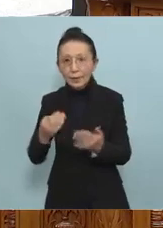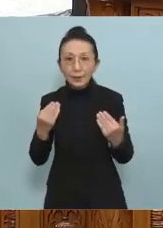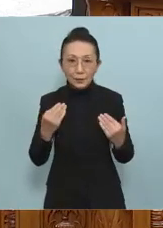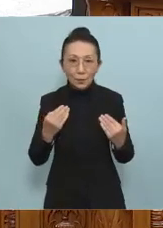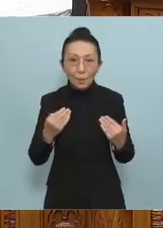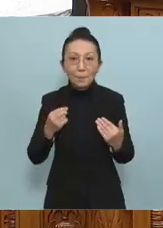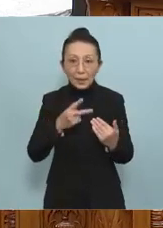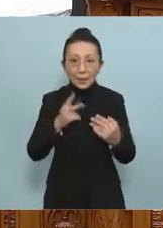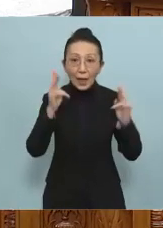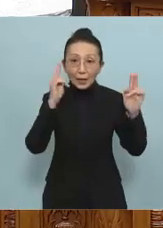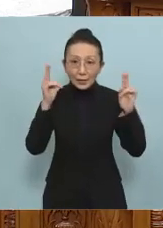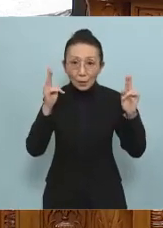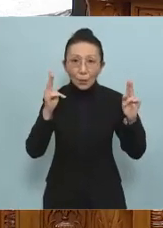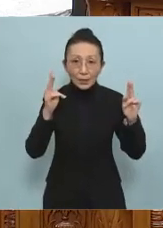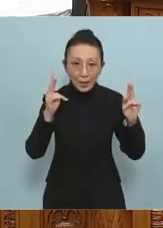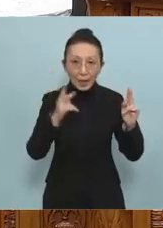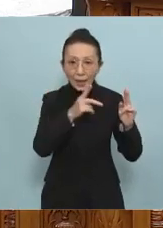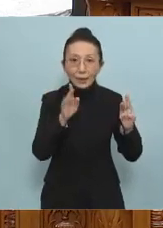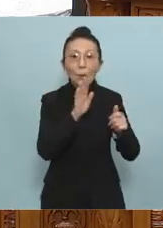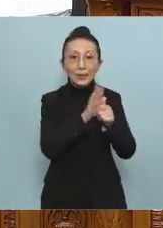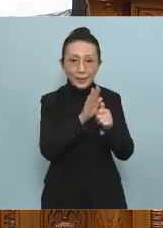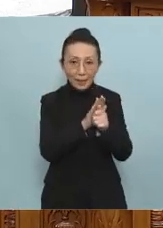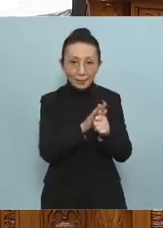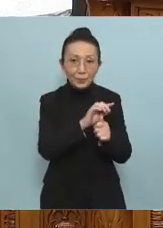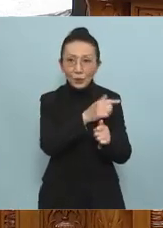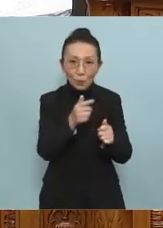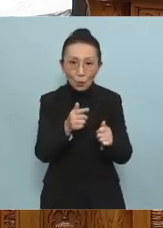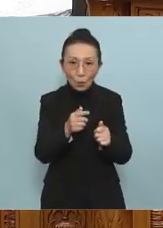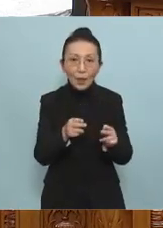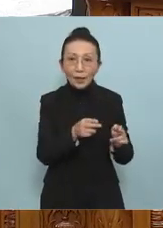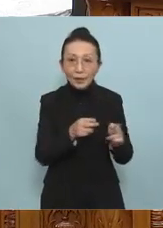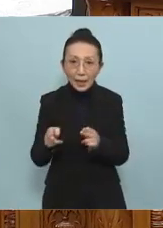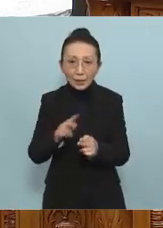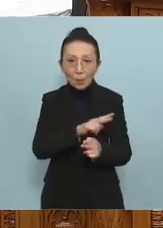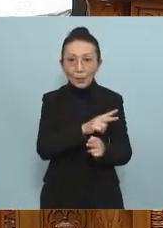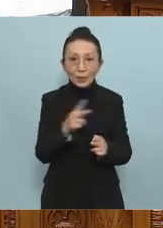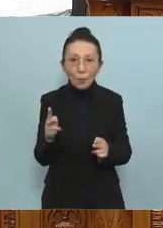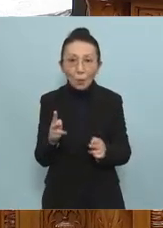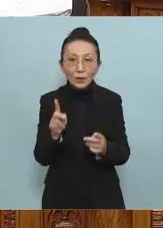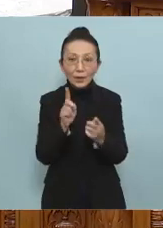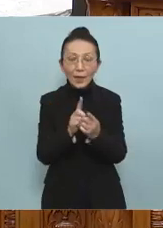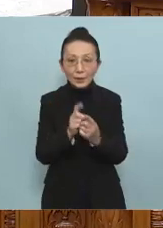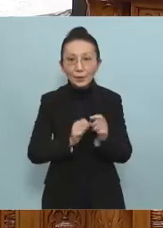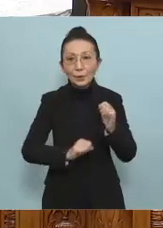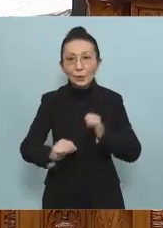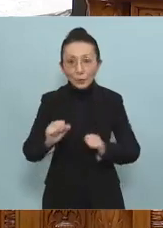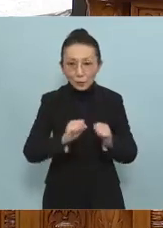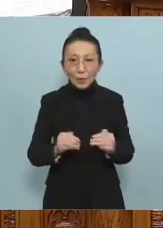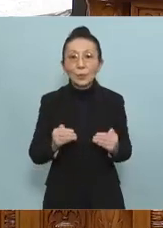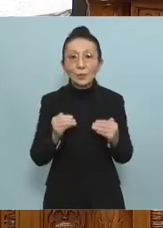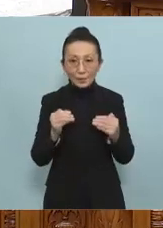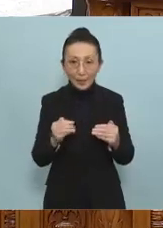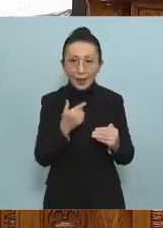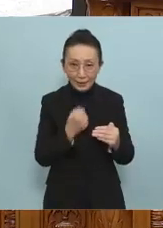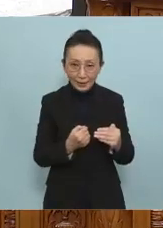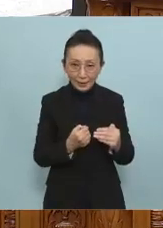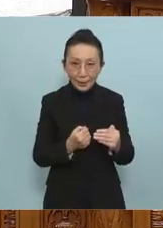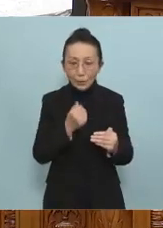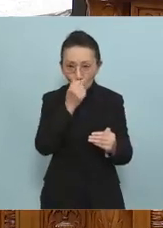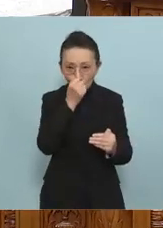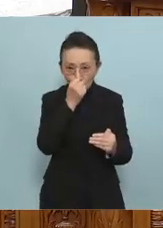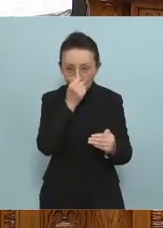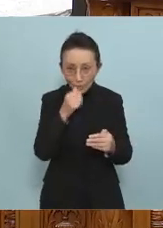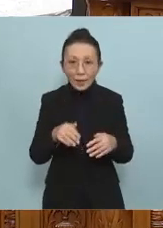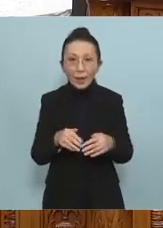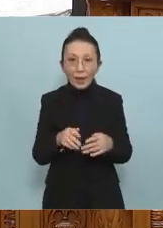支援、こうした円滑な制度移行に向けての取り組みを進め、万全の対応